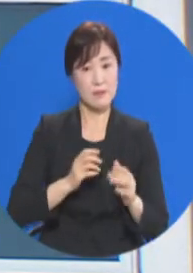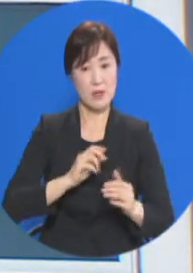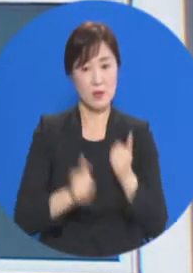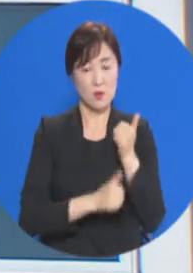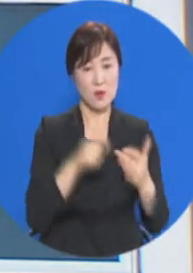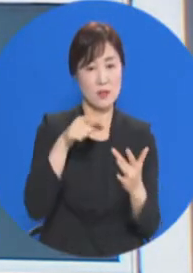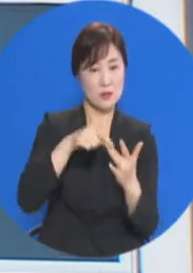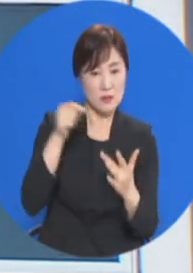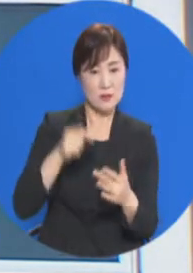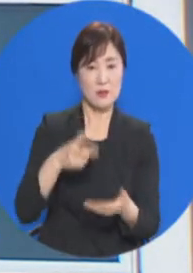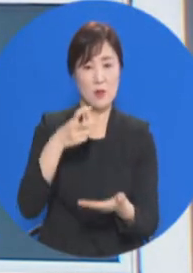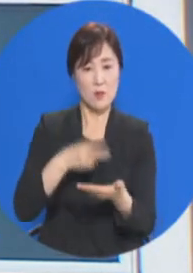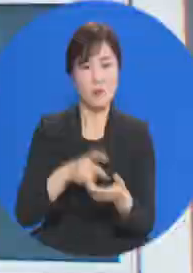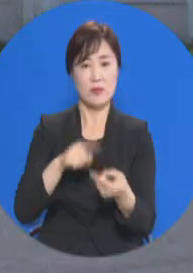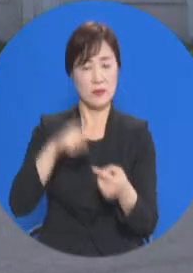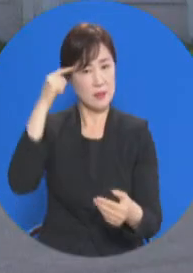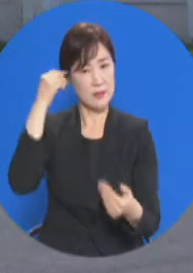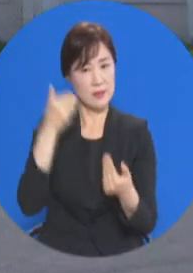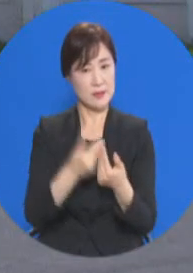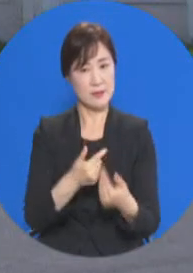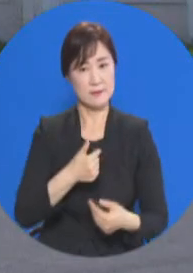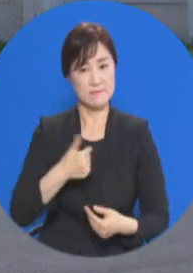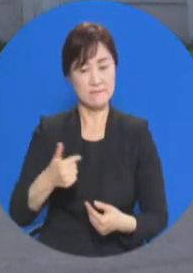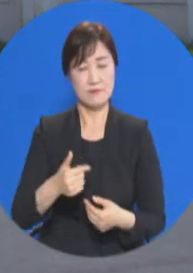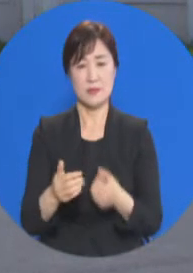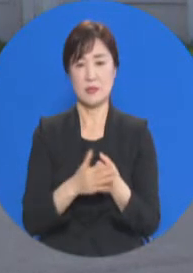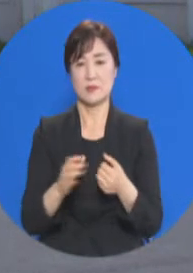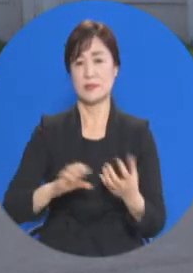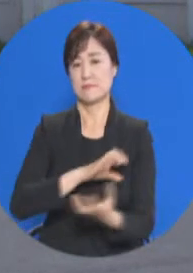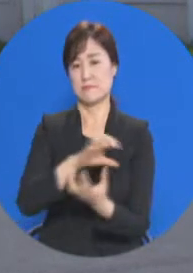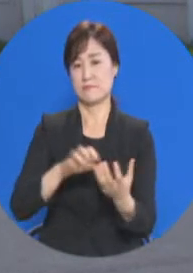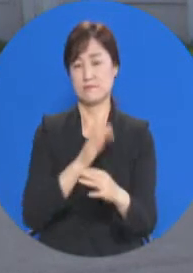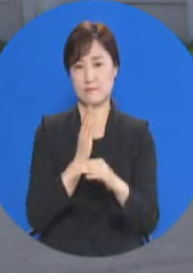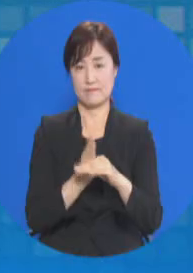해석을 둘러싸고 거센 반발이 나오면서 진통이 예상됩니다.